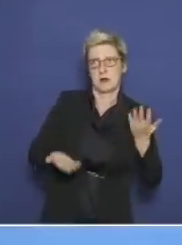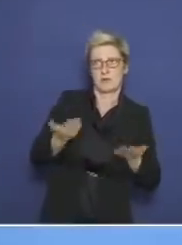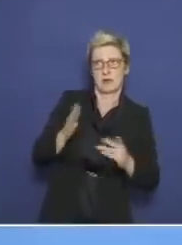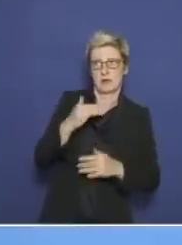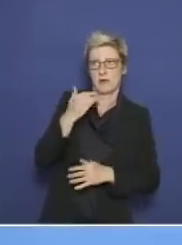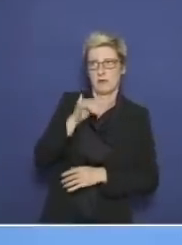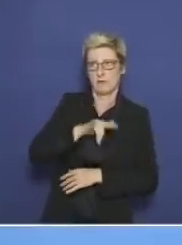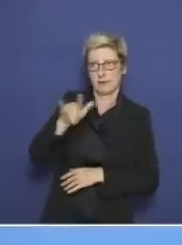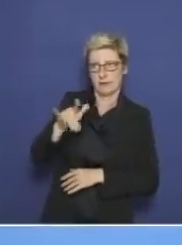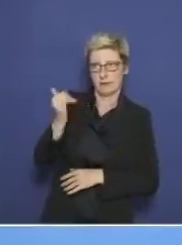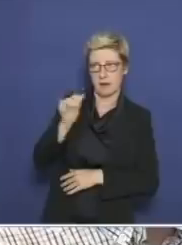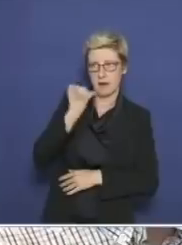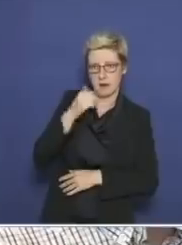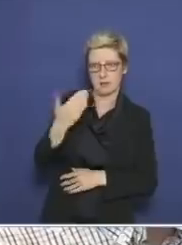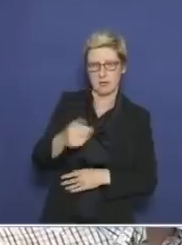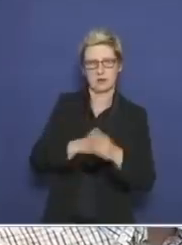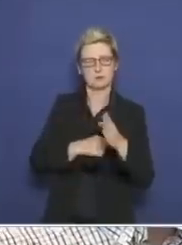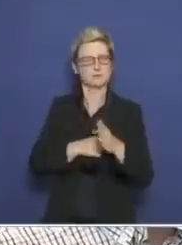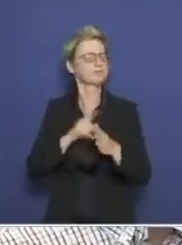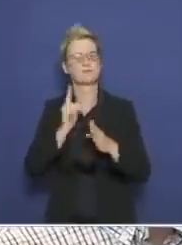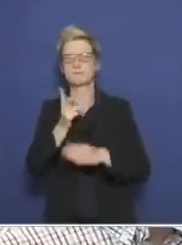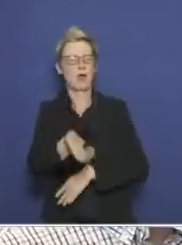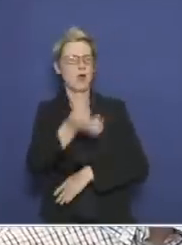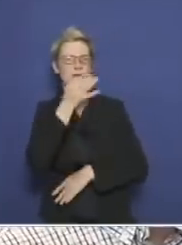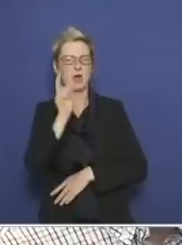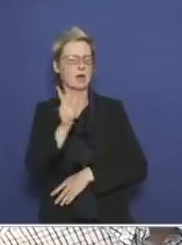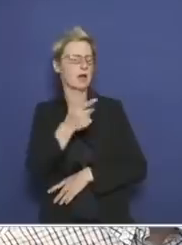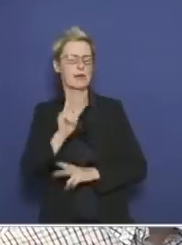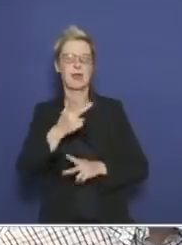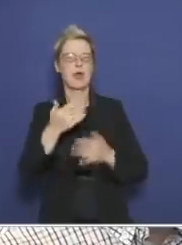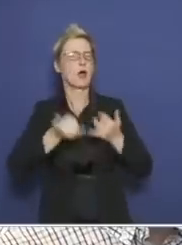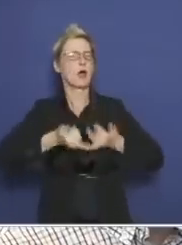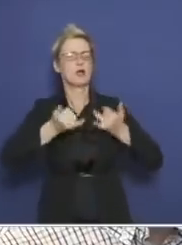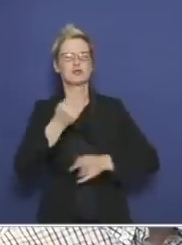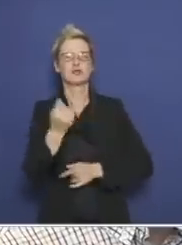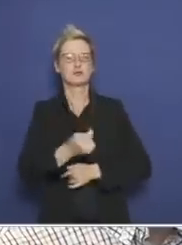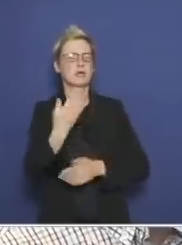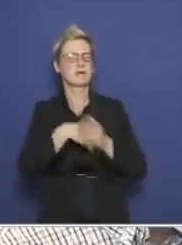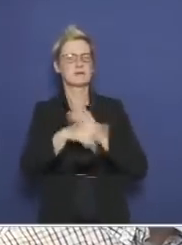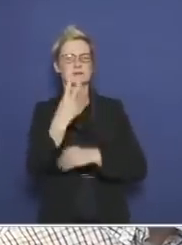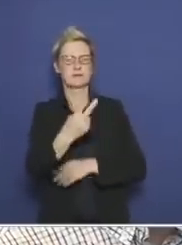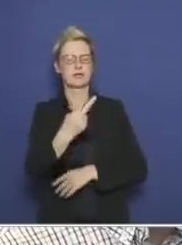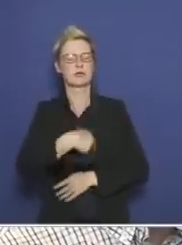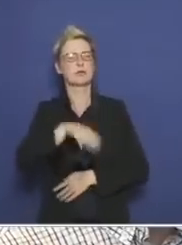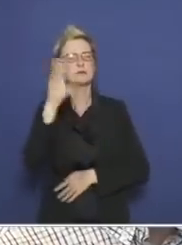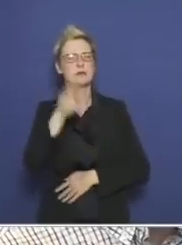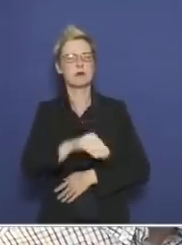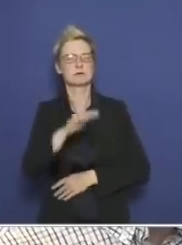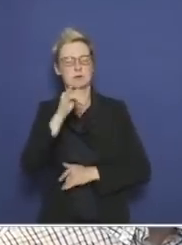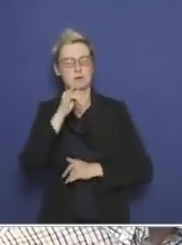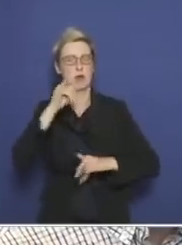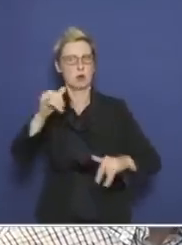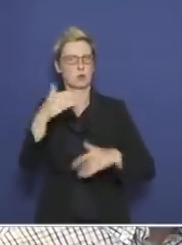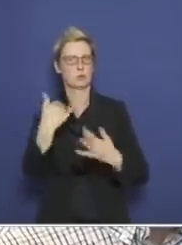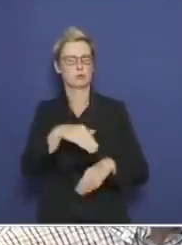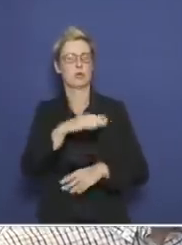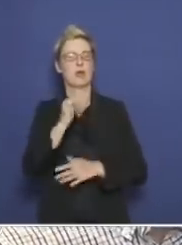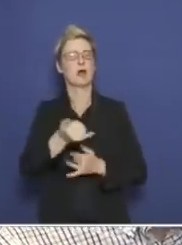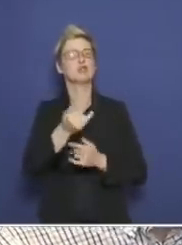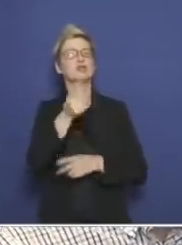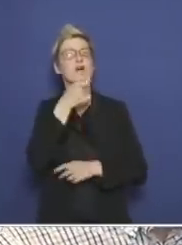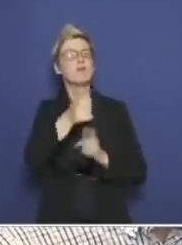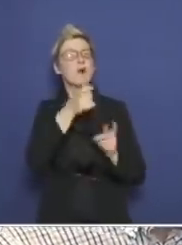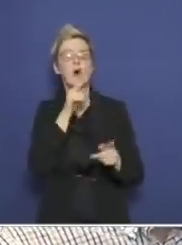verantwortbar. Nein, es gibt keine Nachfrage. Herr Reitschuster, Sie haben jetzt nicht das Wort. Herr Reitschuster, Sie haben jetzt nicht das Wort.